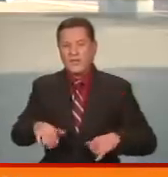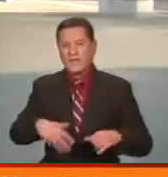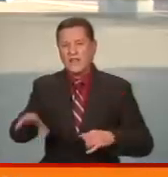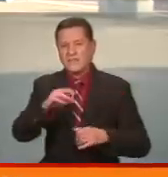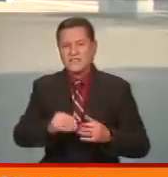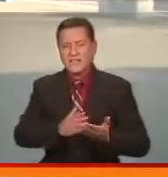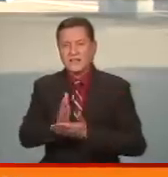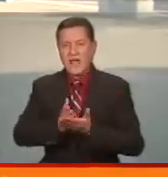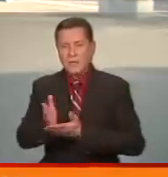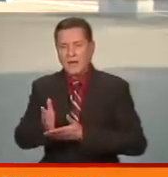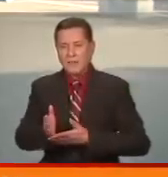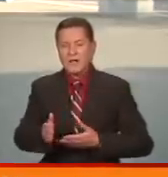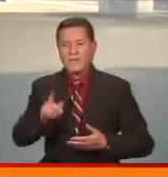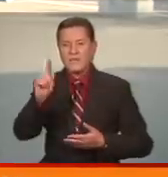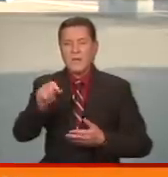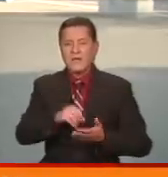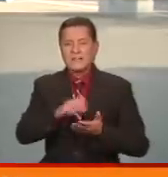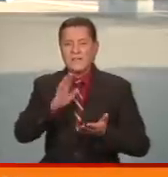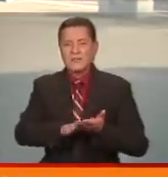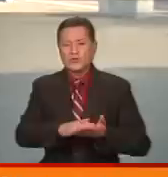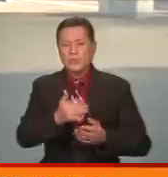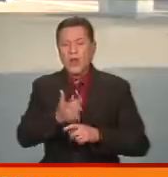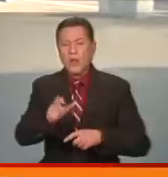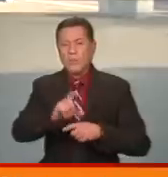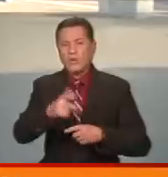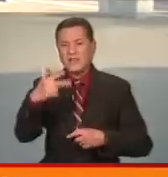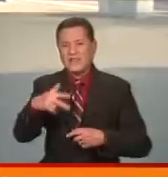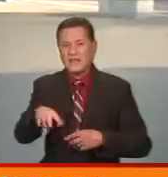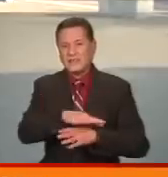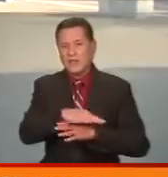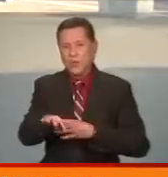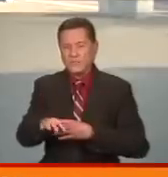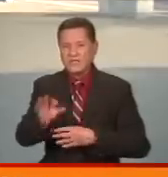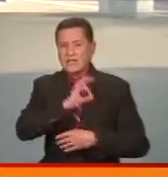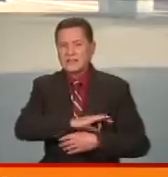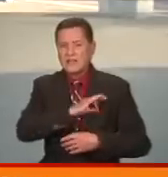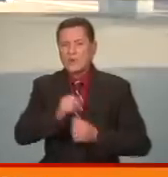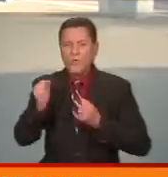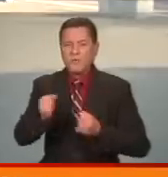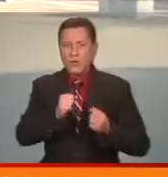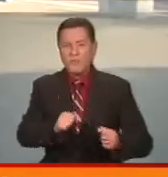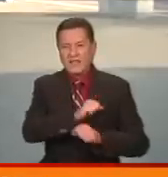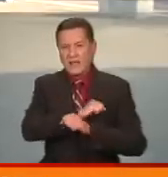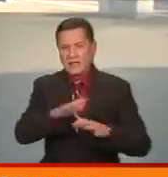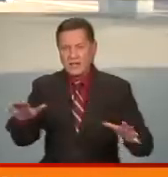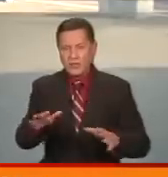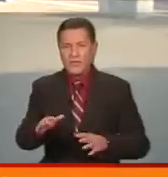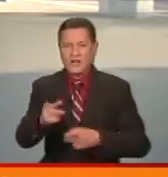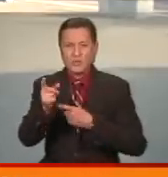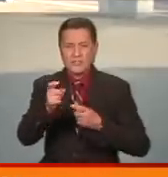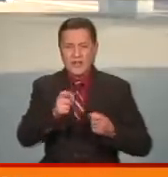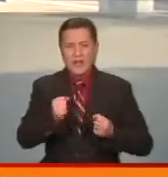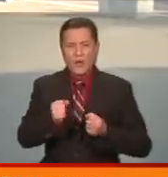ж справді на Маріупольському там зафіксували аж понад 30 обстрілів. Застосовують міномети, гранатомети та